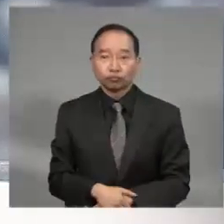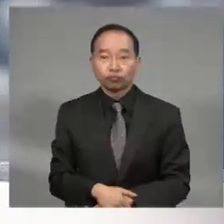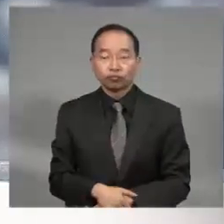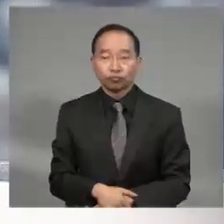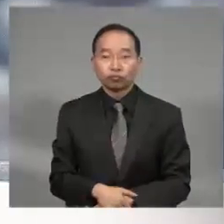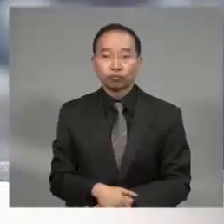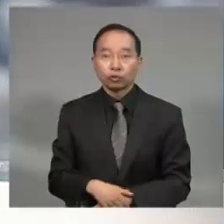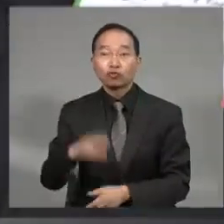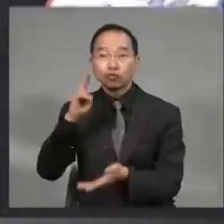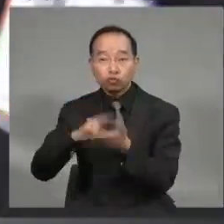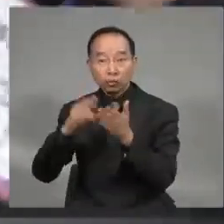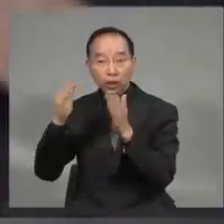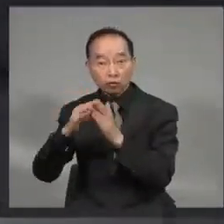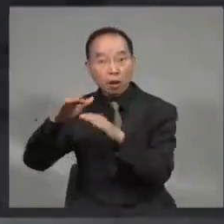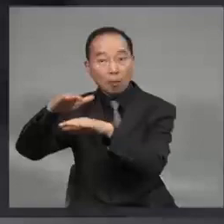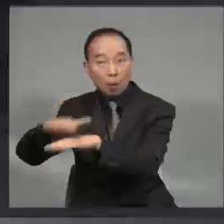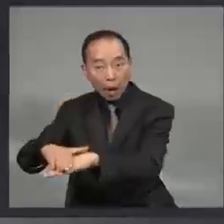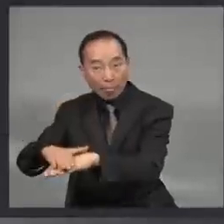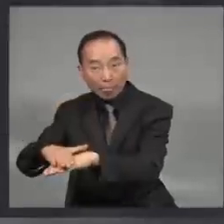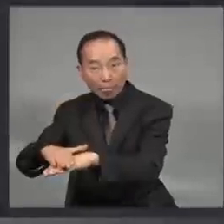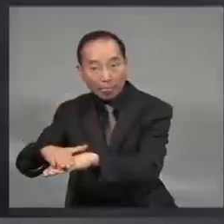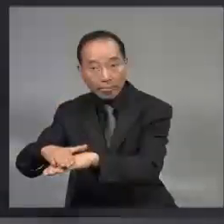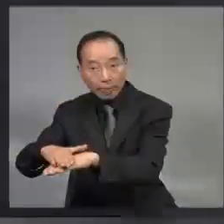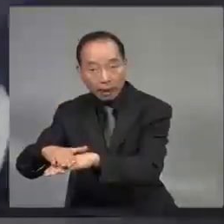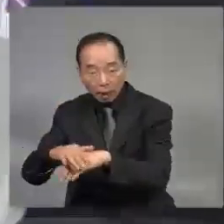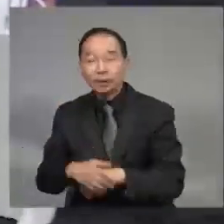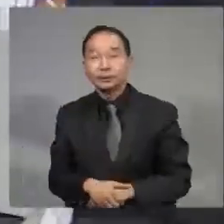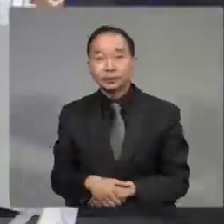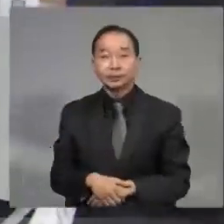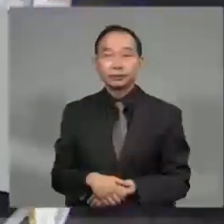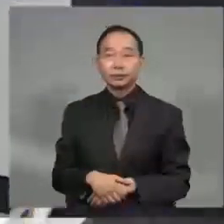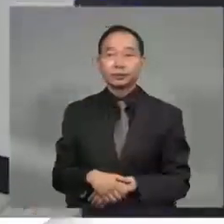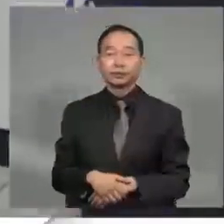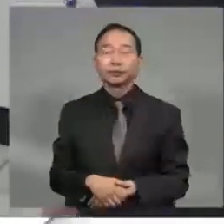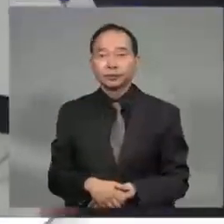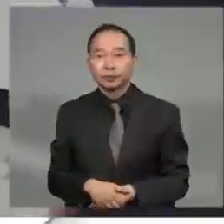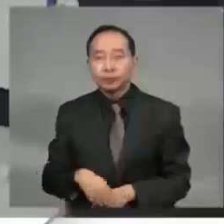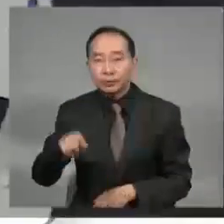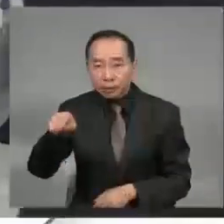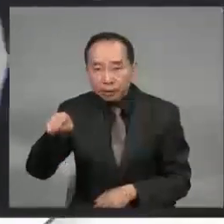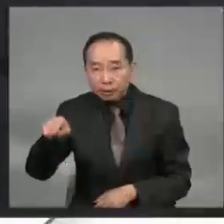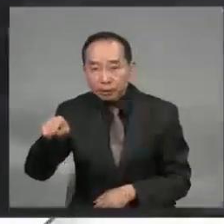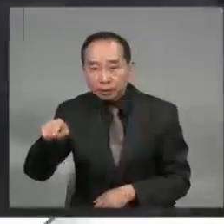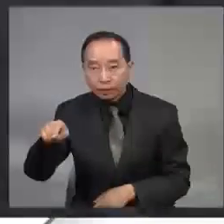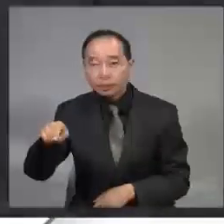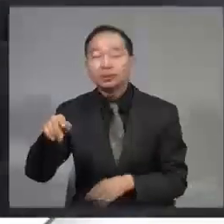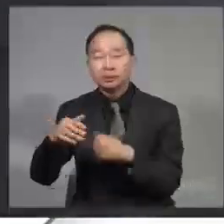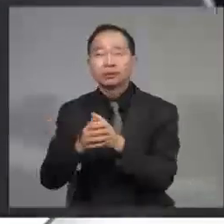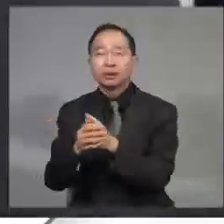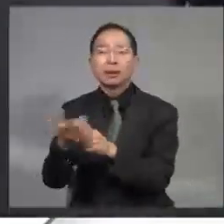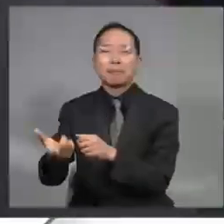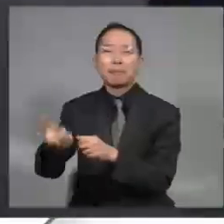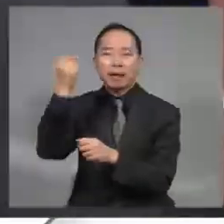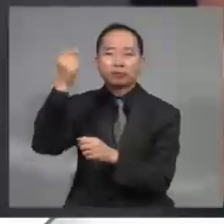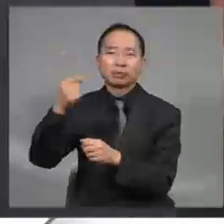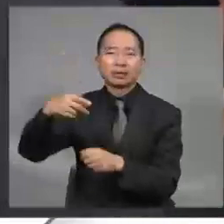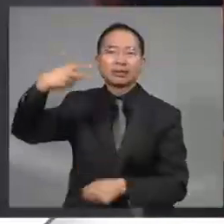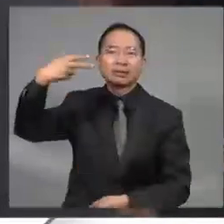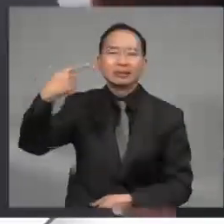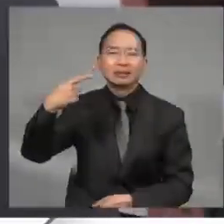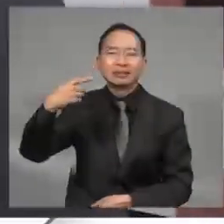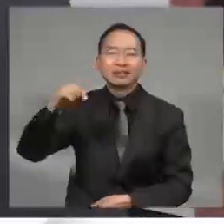해서 보관을 하는 거예요? 우체국에서 이제 주소 라벨에 붙어 있는 관할 구시군 선관위로 바로 또 등기로 발송을 합니다. 네.